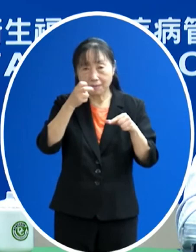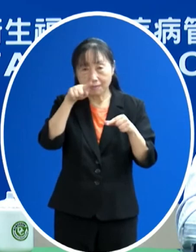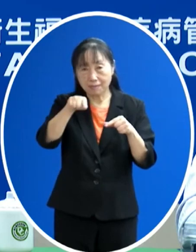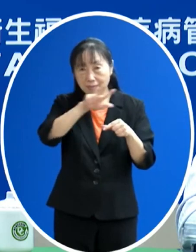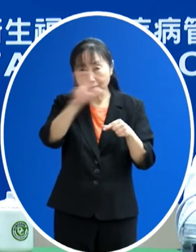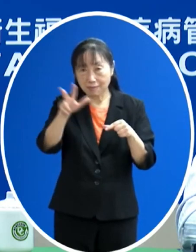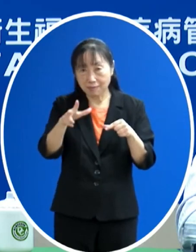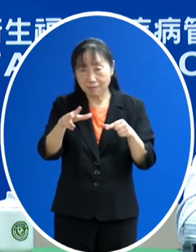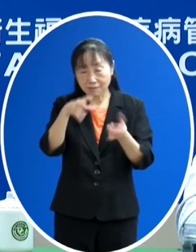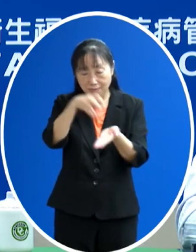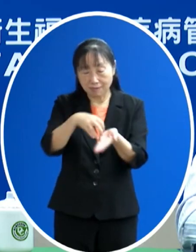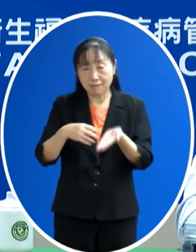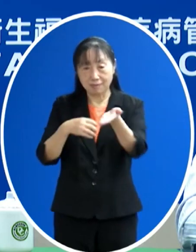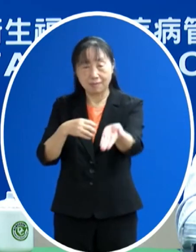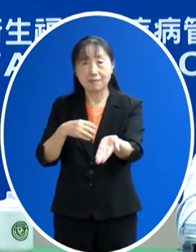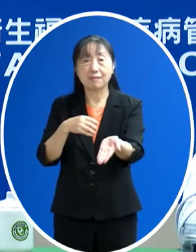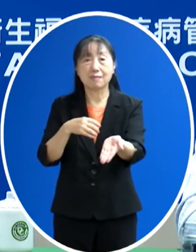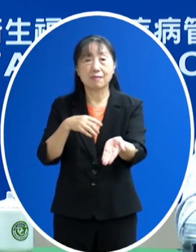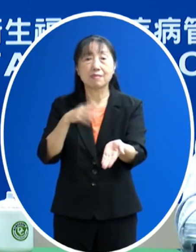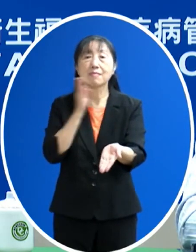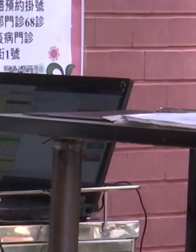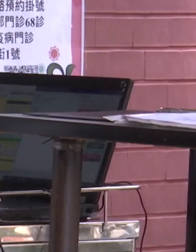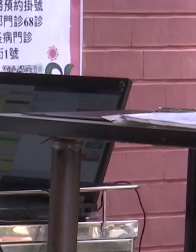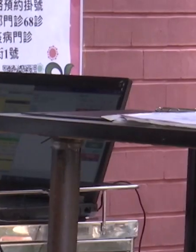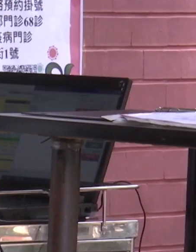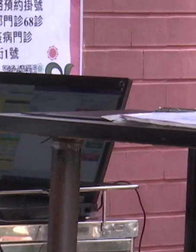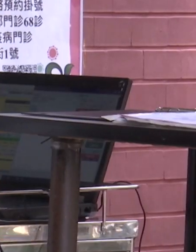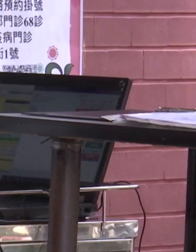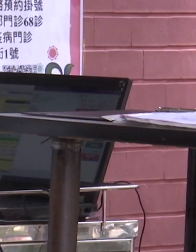的快筛的这个证明。